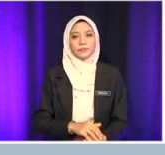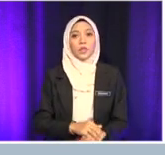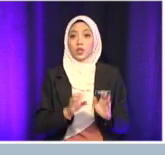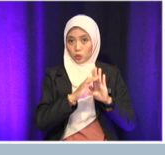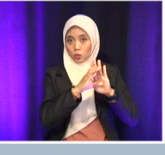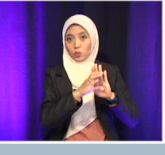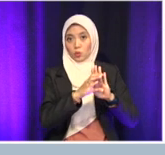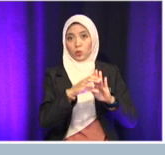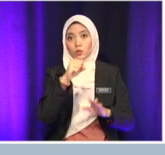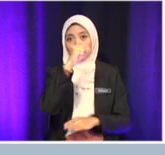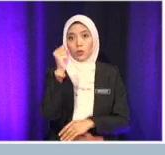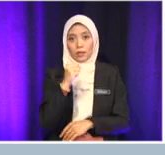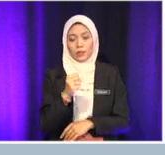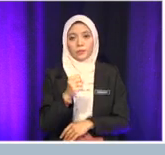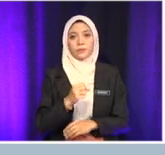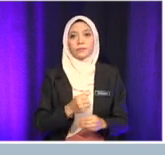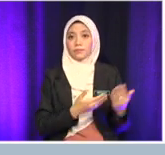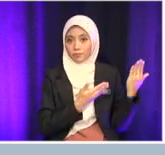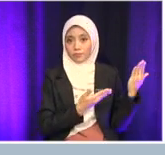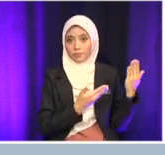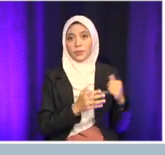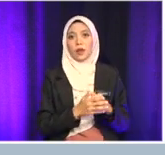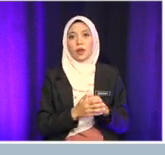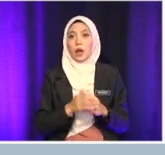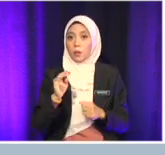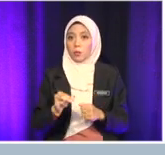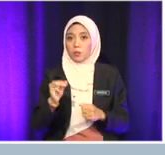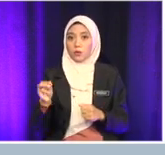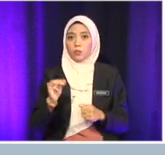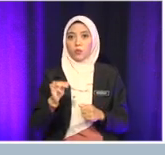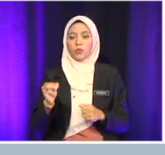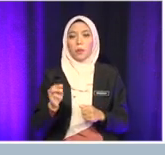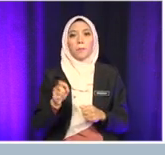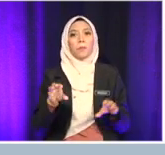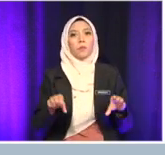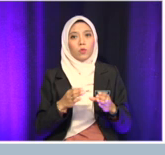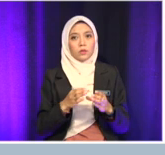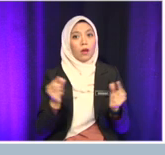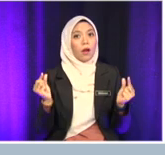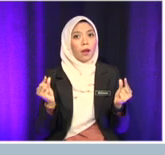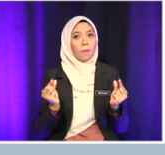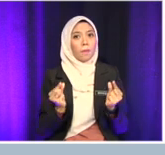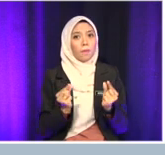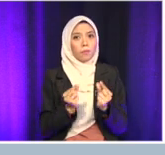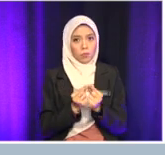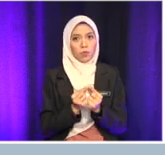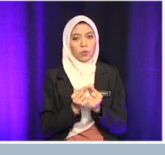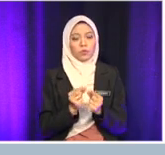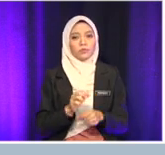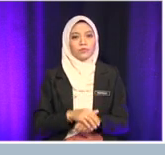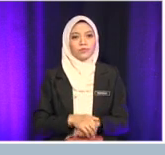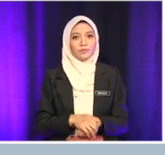diberi satu titik Q dan murid-murid diminta untuk membuat transformasi gabungan di bawah arti